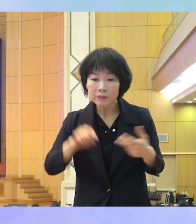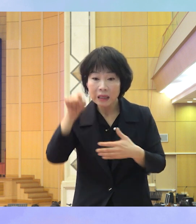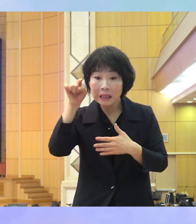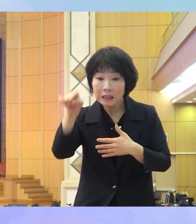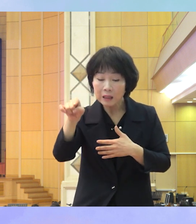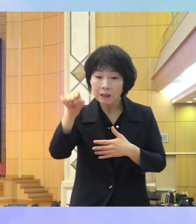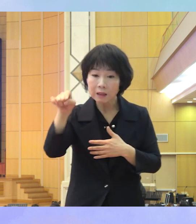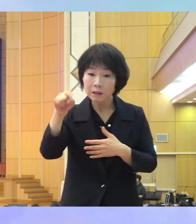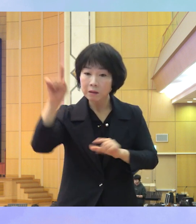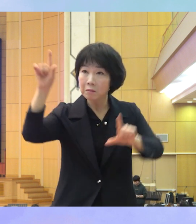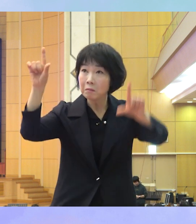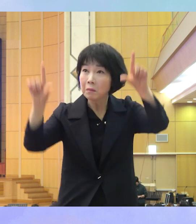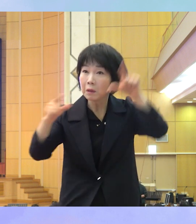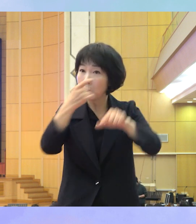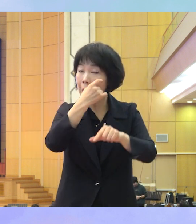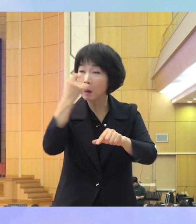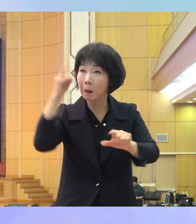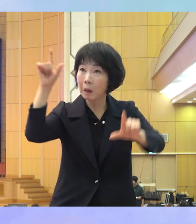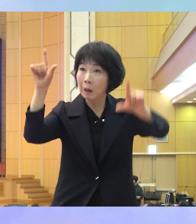이 징조가